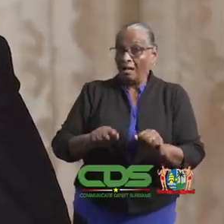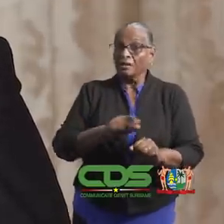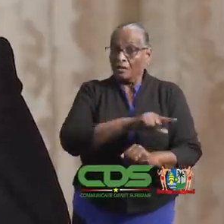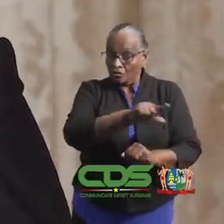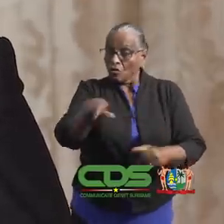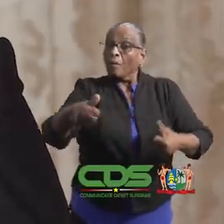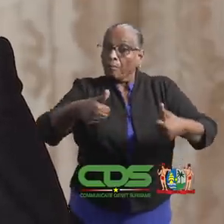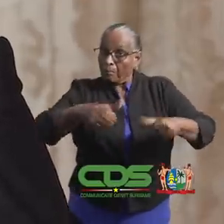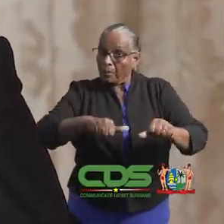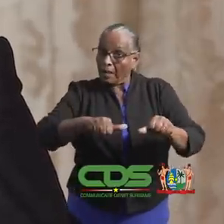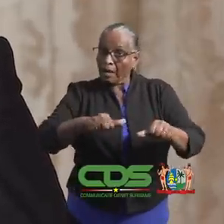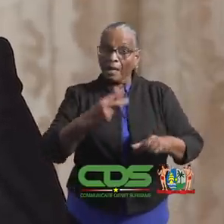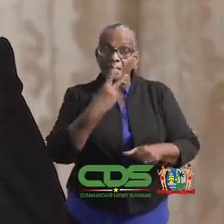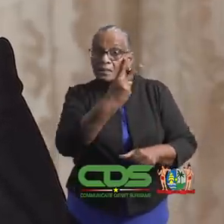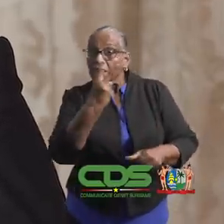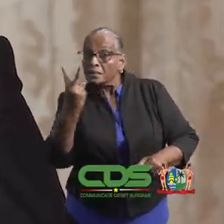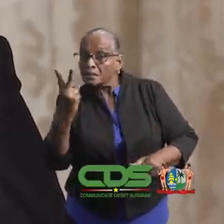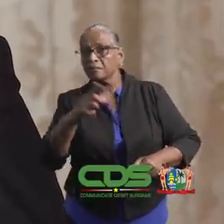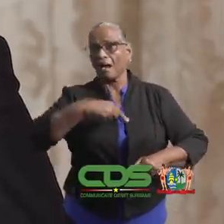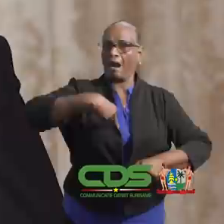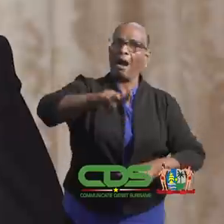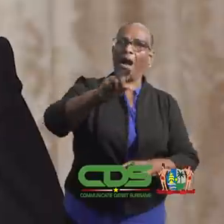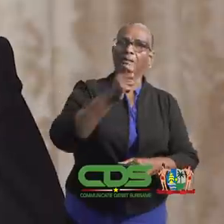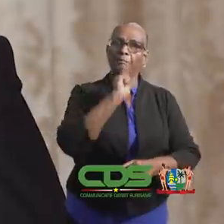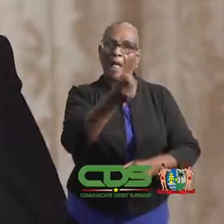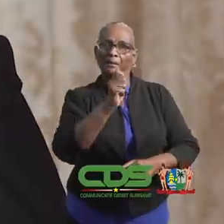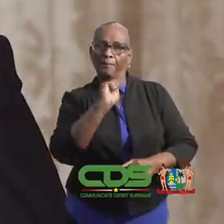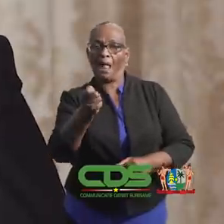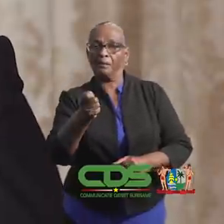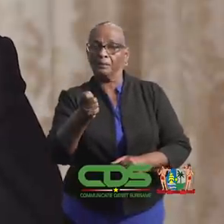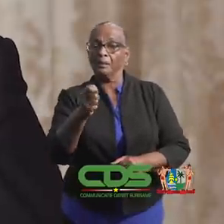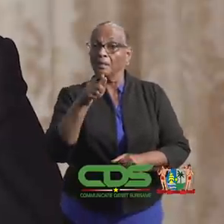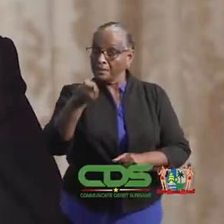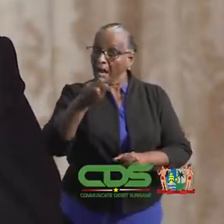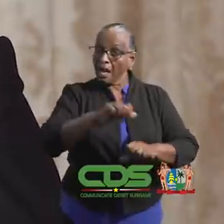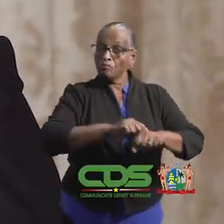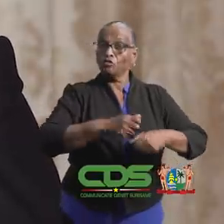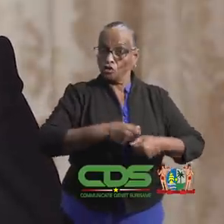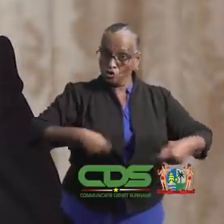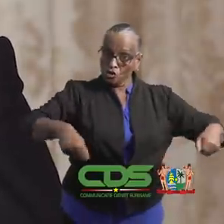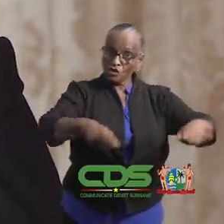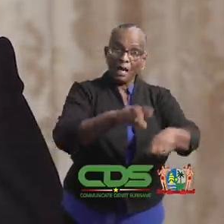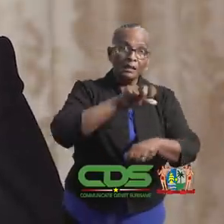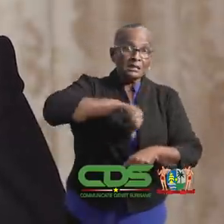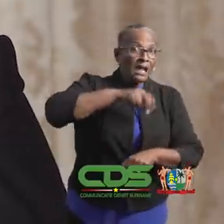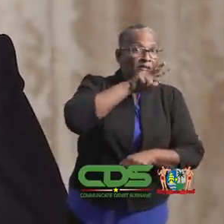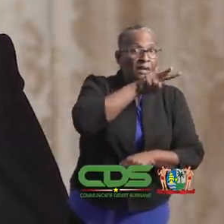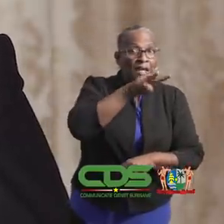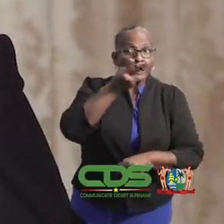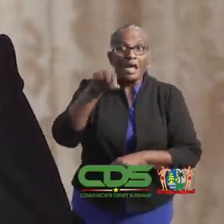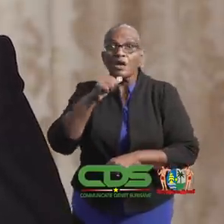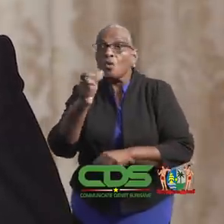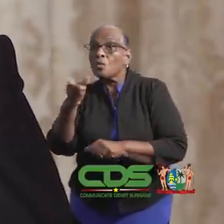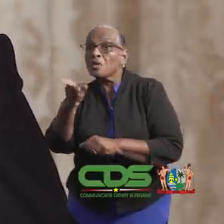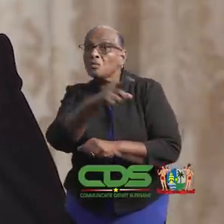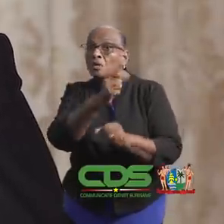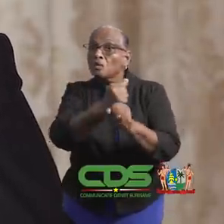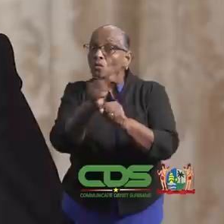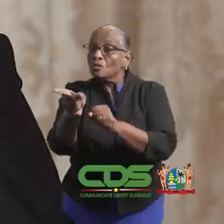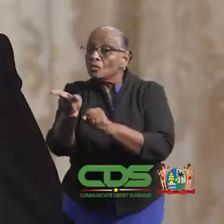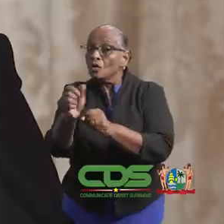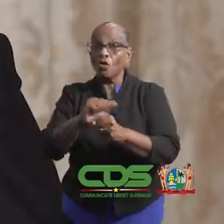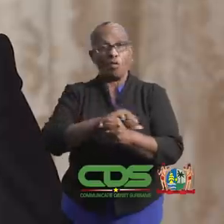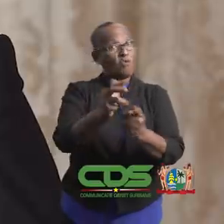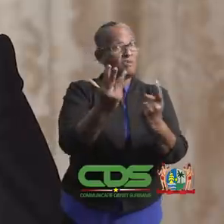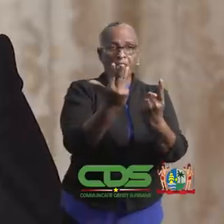plicht overtredingen te rapporteren. Ja, u zult de sociale controle moeten uitoefenen. COVID-19 is